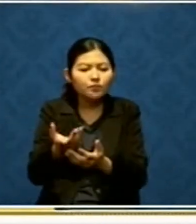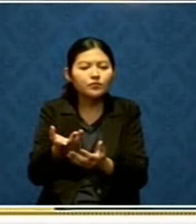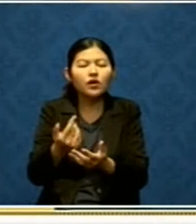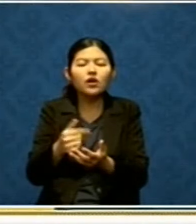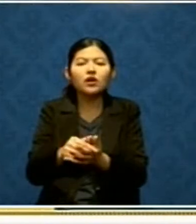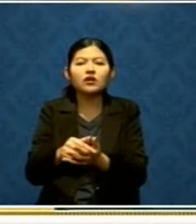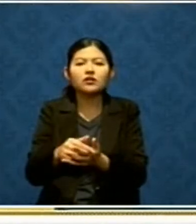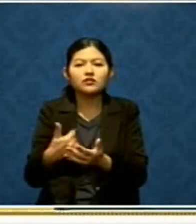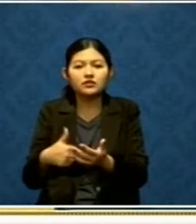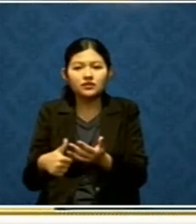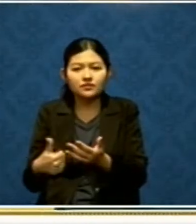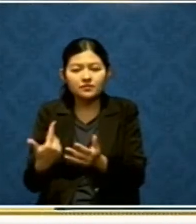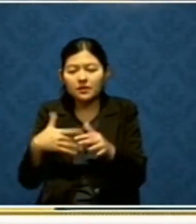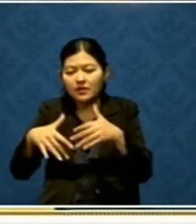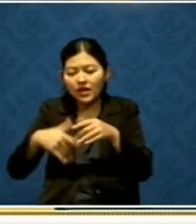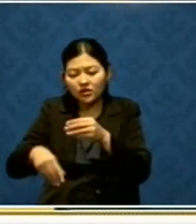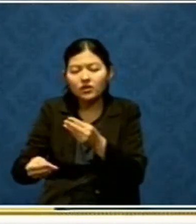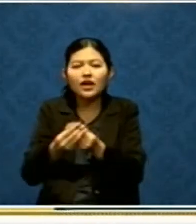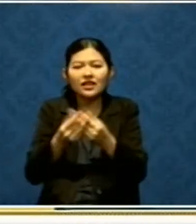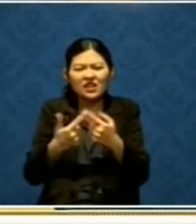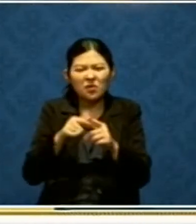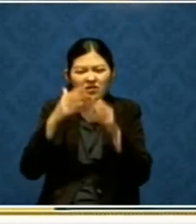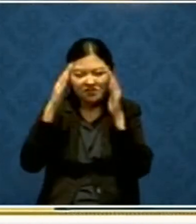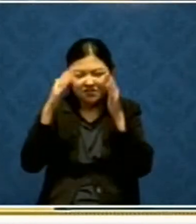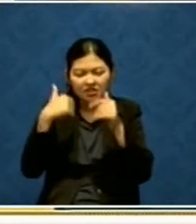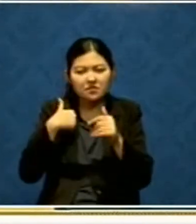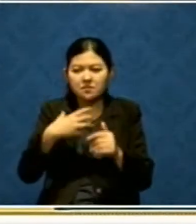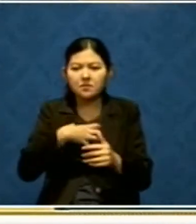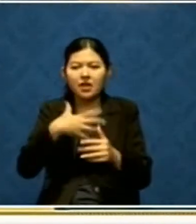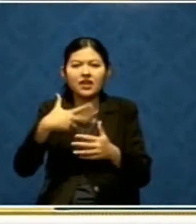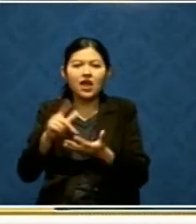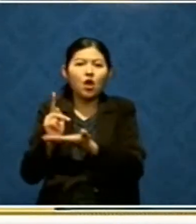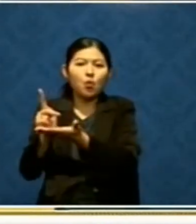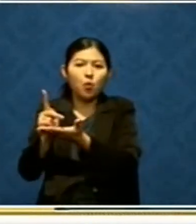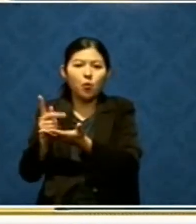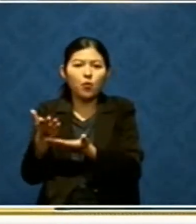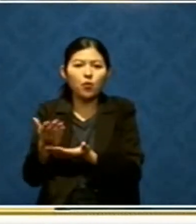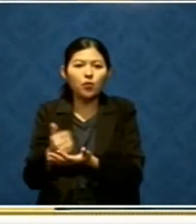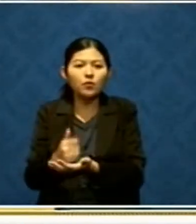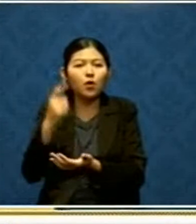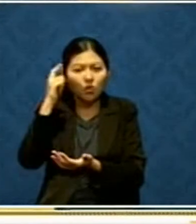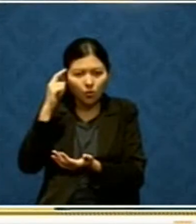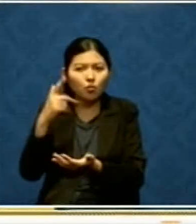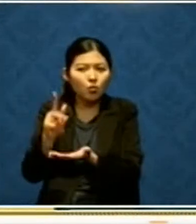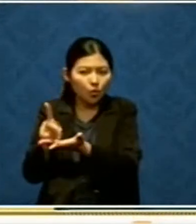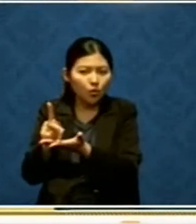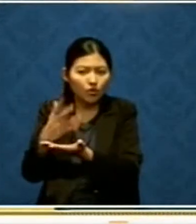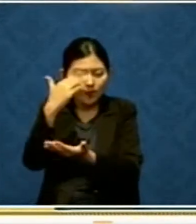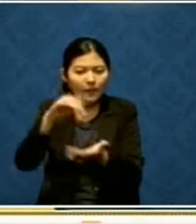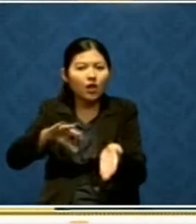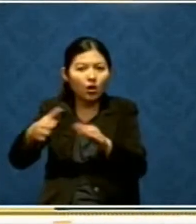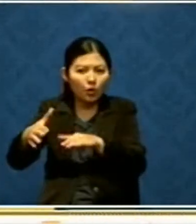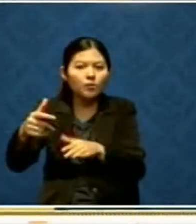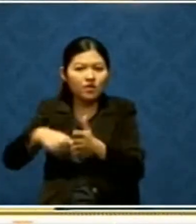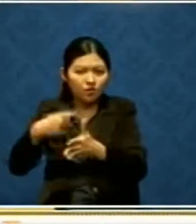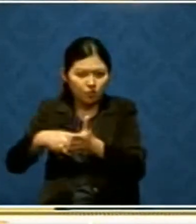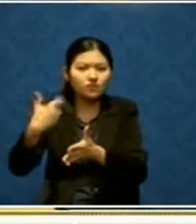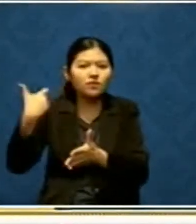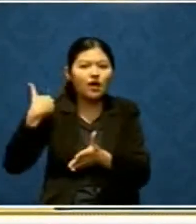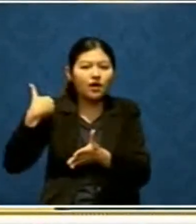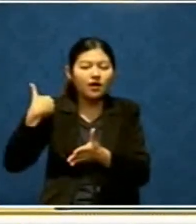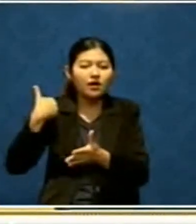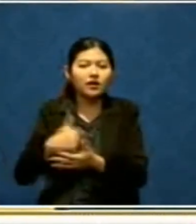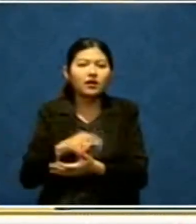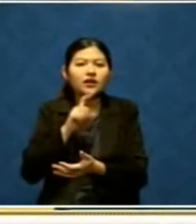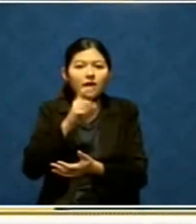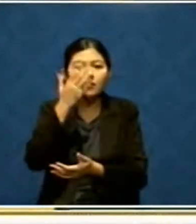มันตั้งใจมันดูท่าจะตั้งใจว่าจะไม่อยากกู้เพราะถ้ากู้ปุ๊บรู้ทันทีเลยท่านประธานทำไมล่มนี่คือเหตุผลครับว่